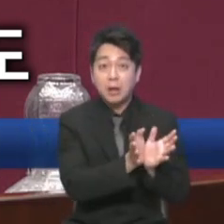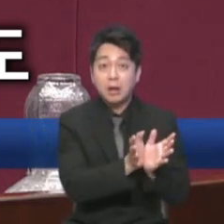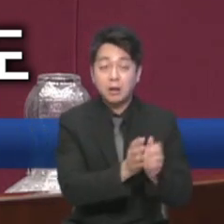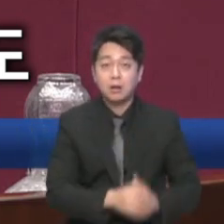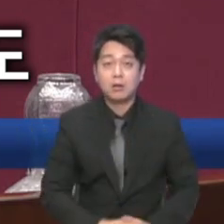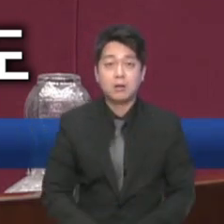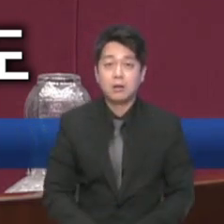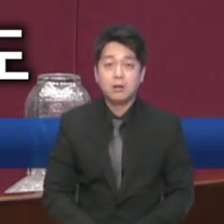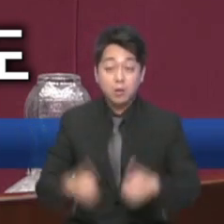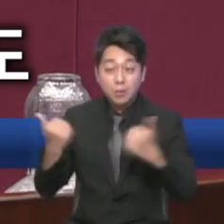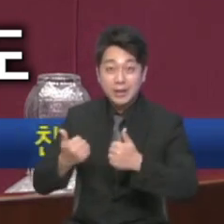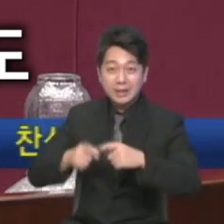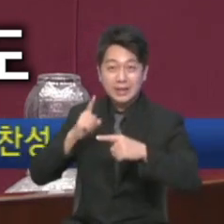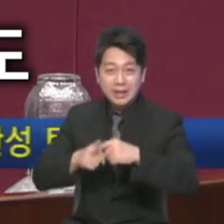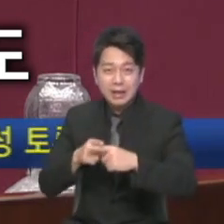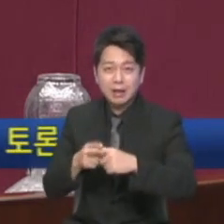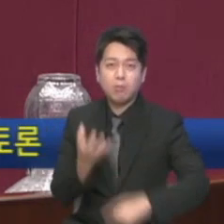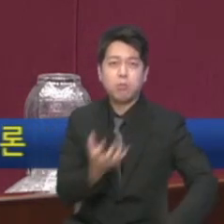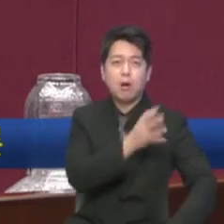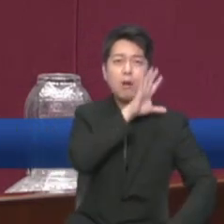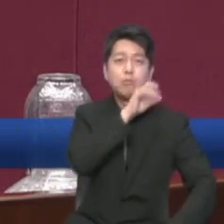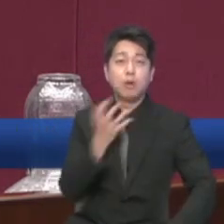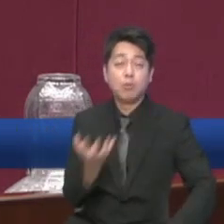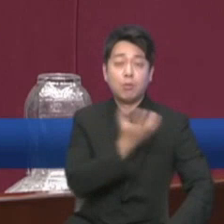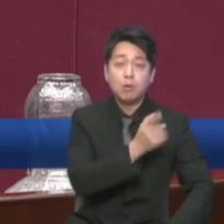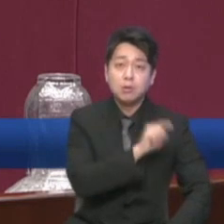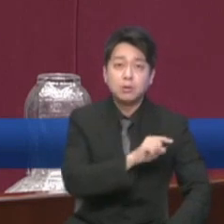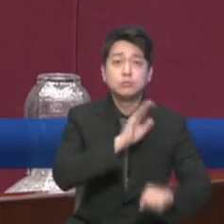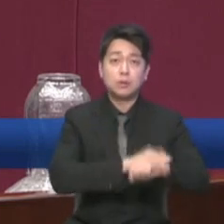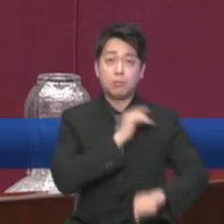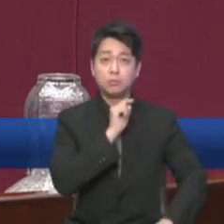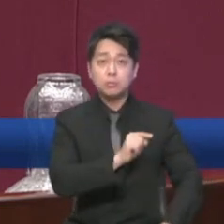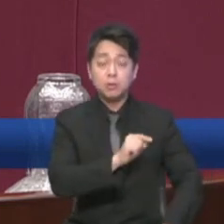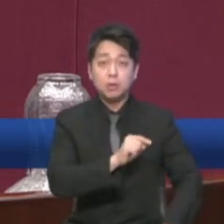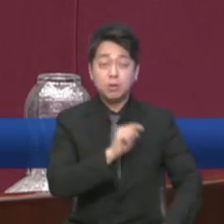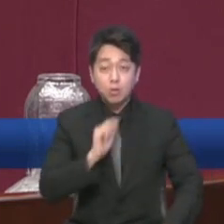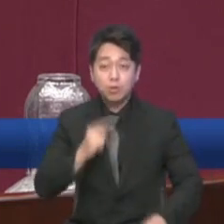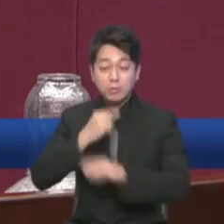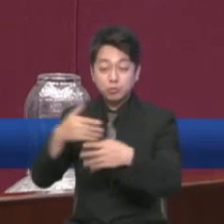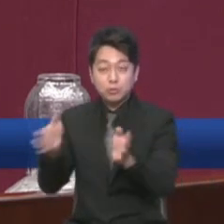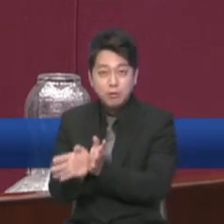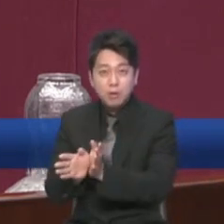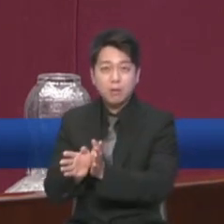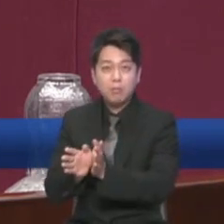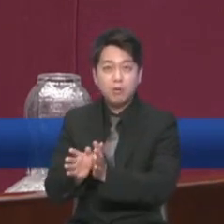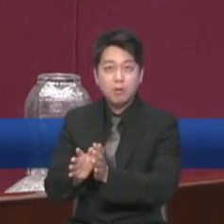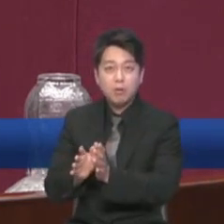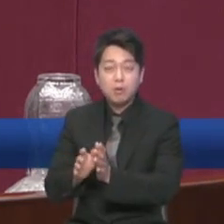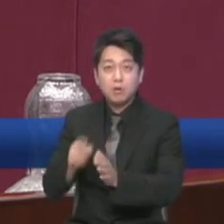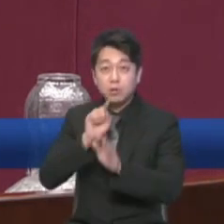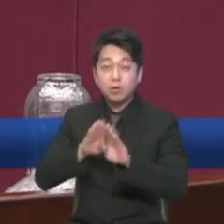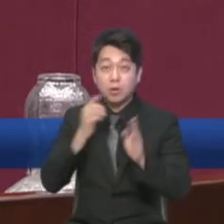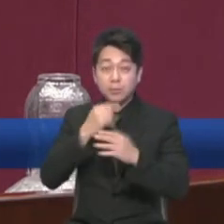이후에도 민주당을 비롯한 여타의 야당들도 심도 있게 충분히 토론하고 검토했습니다. 이번 법이 완벽하지 않을 수도